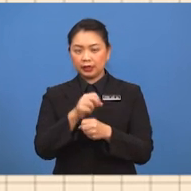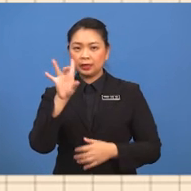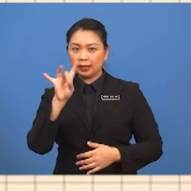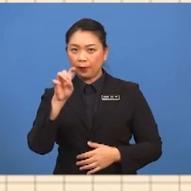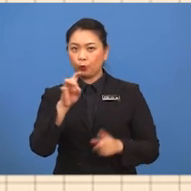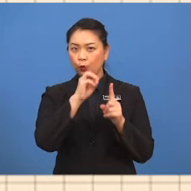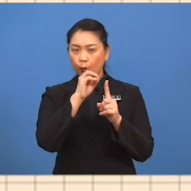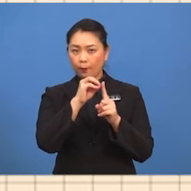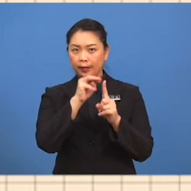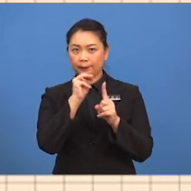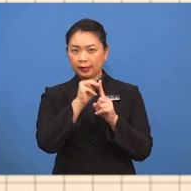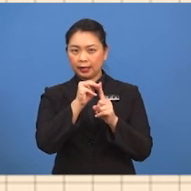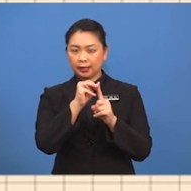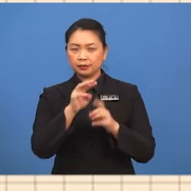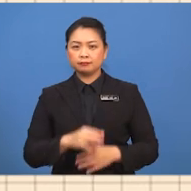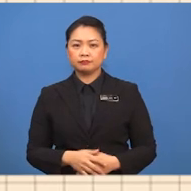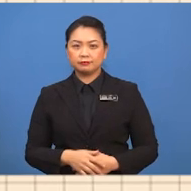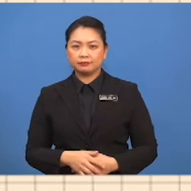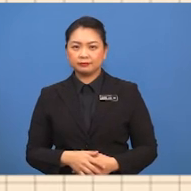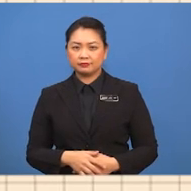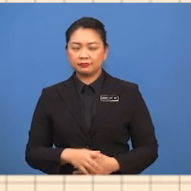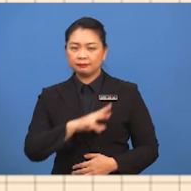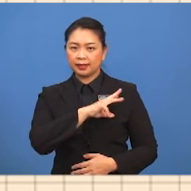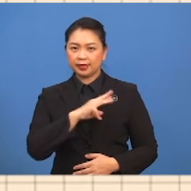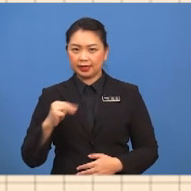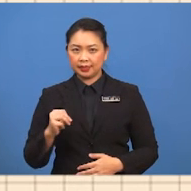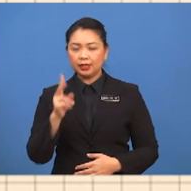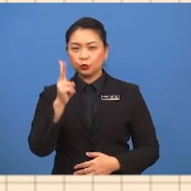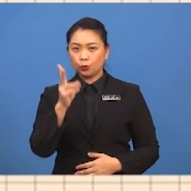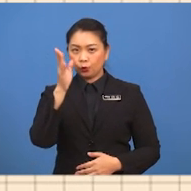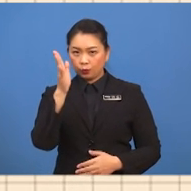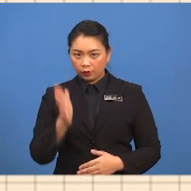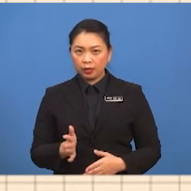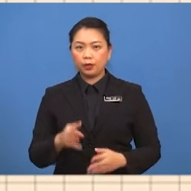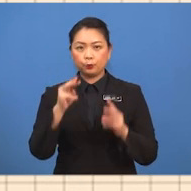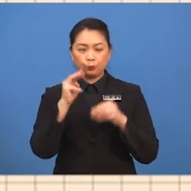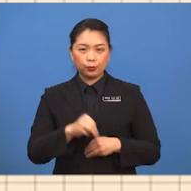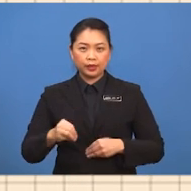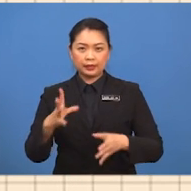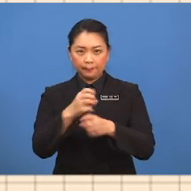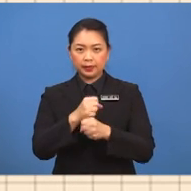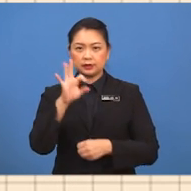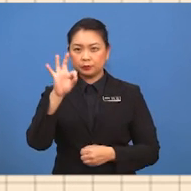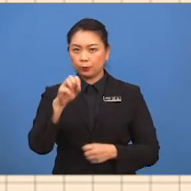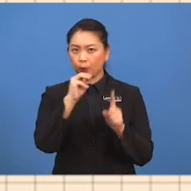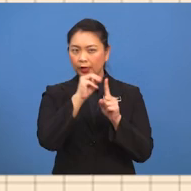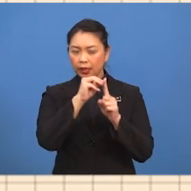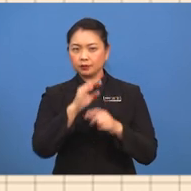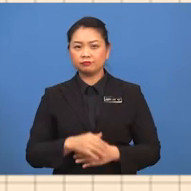mendapat 80 markah, manakala 2 orang murid mendapat 90